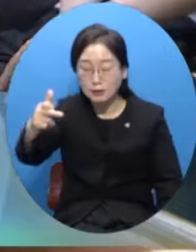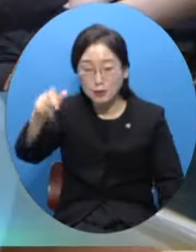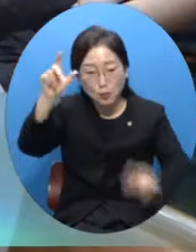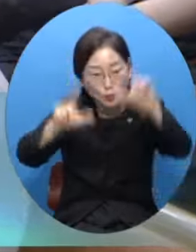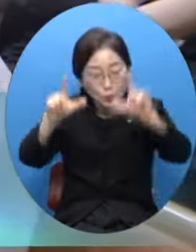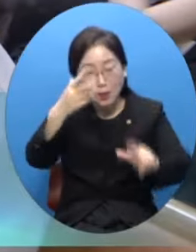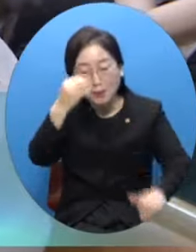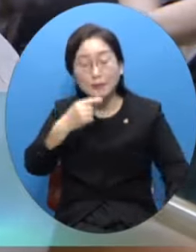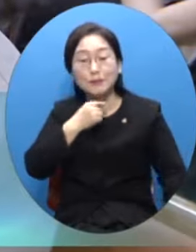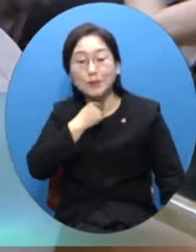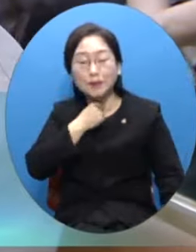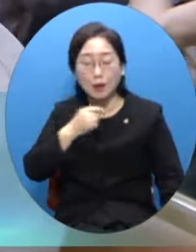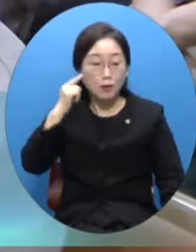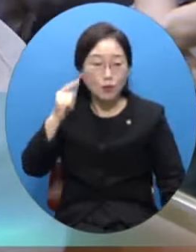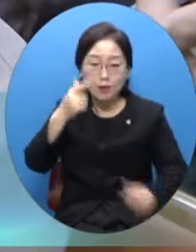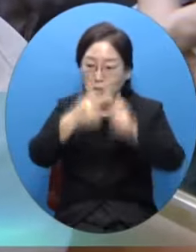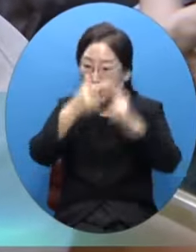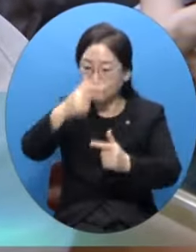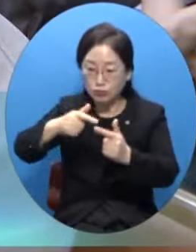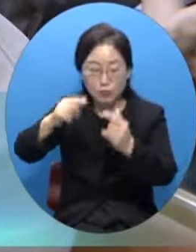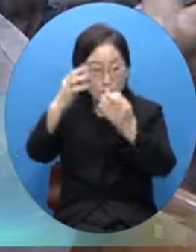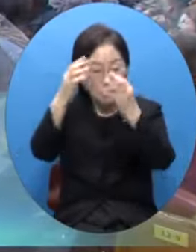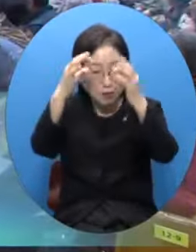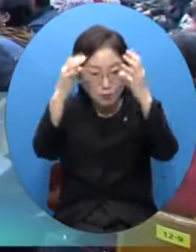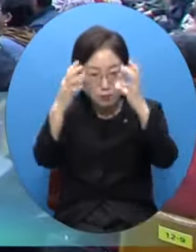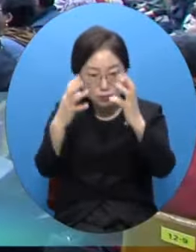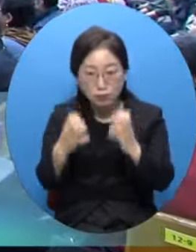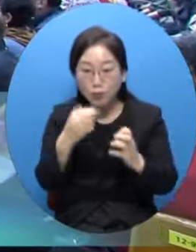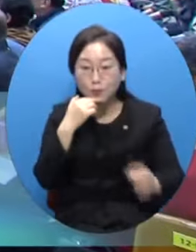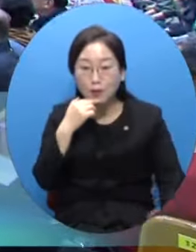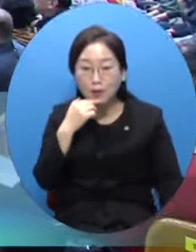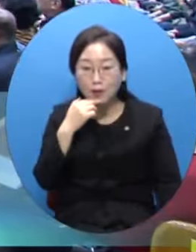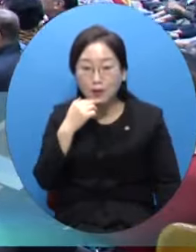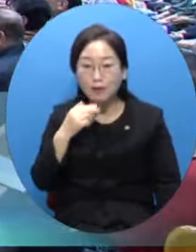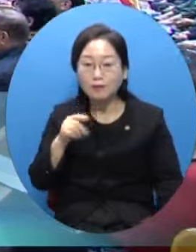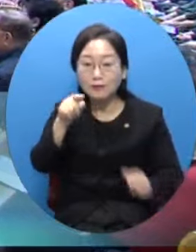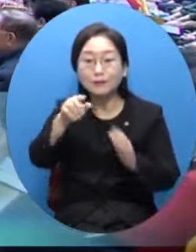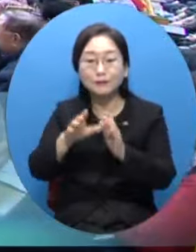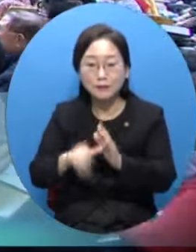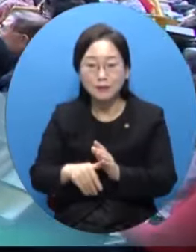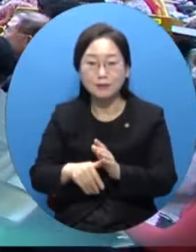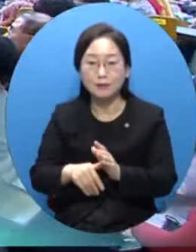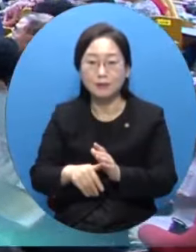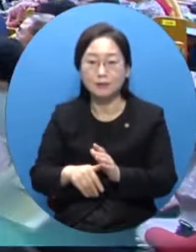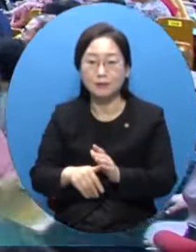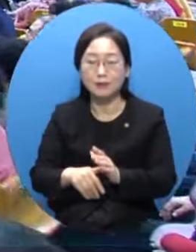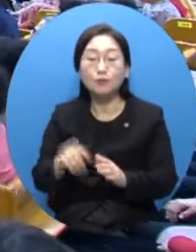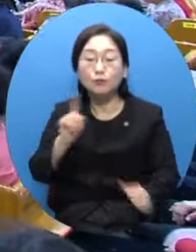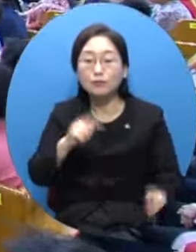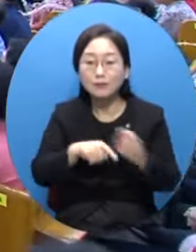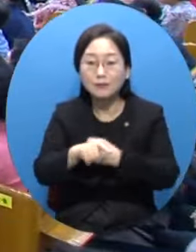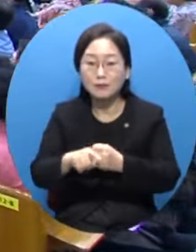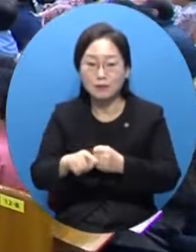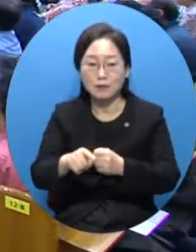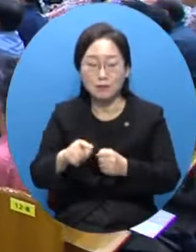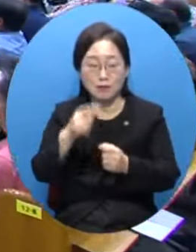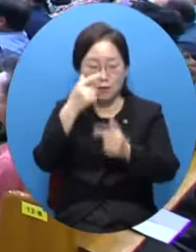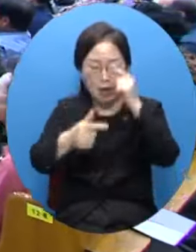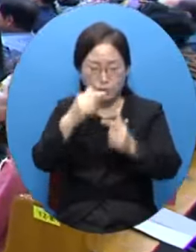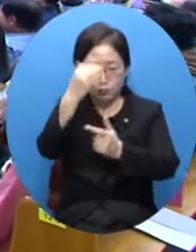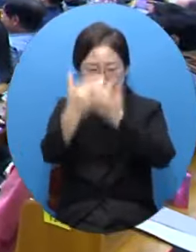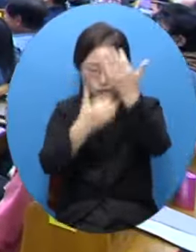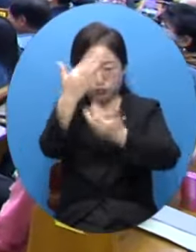떨기나무가 어찌하여 타지 아니하는고 하니 그때에 가시떨기에 불이 붙었는데 나무가 타지